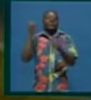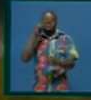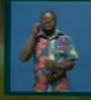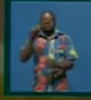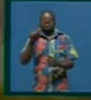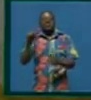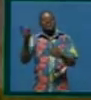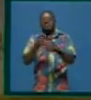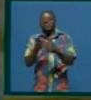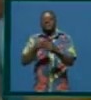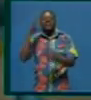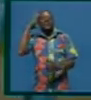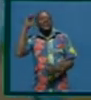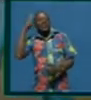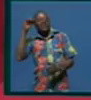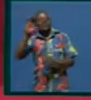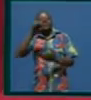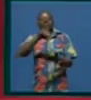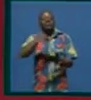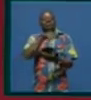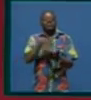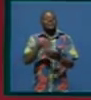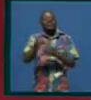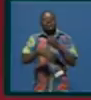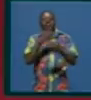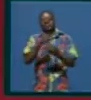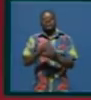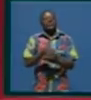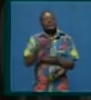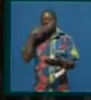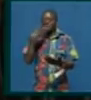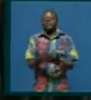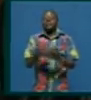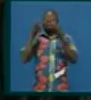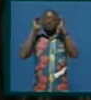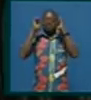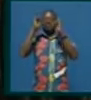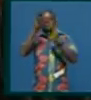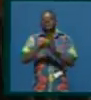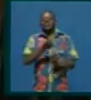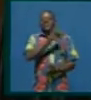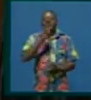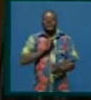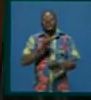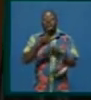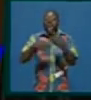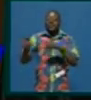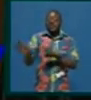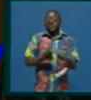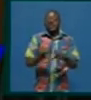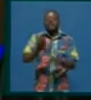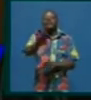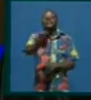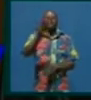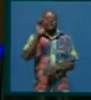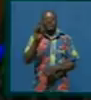première expérience dans le monde cinématographique est déjà riche en enseignements. Donc je suis venue faire casting et il m'a choisi